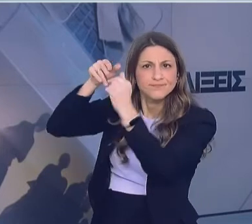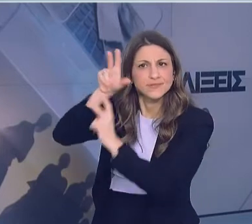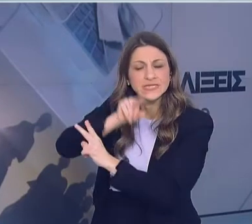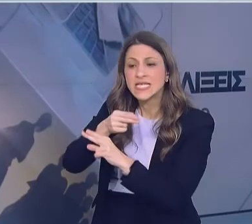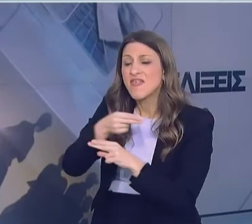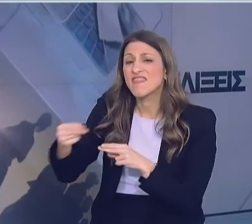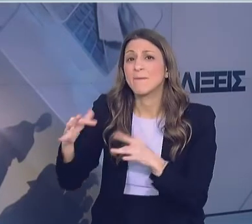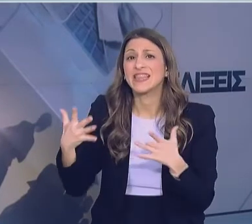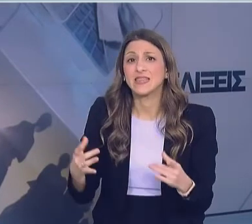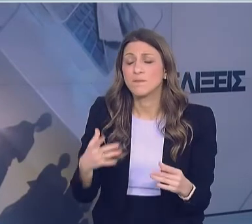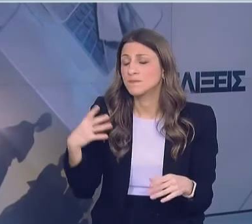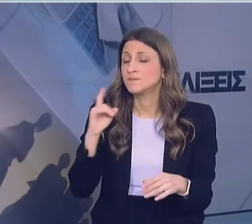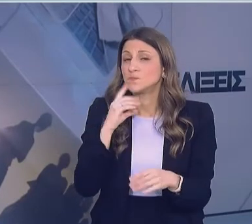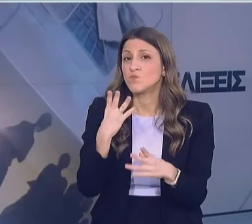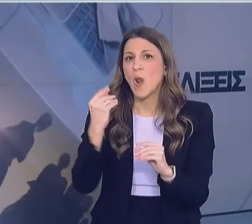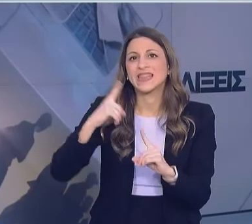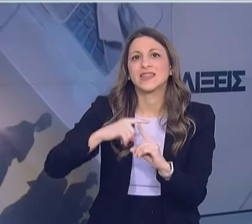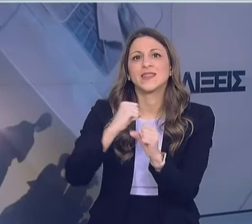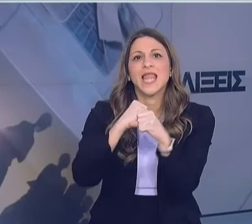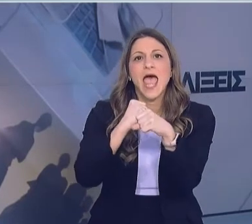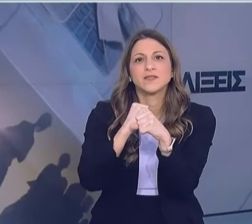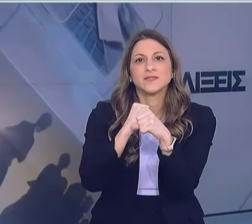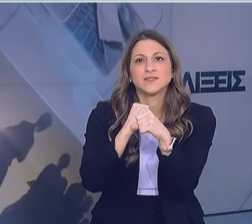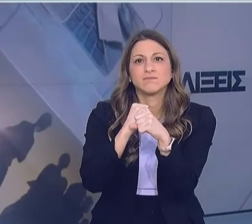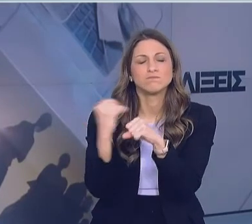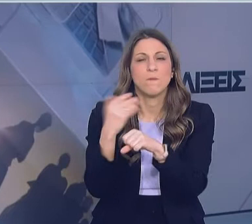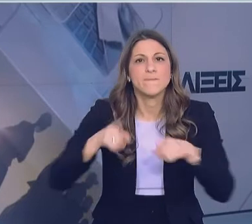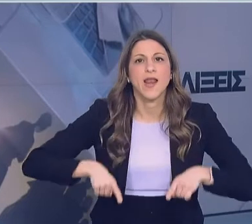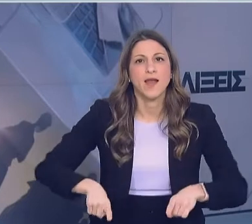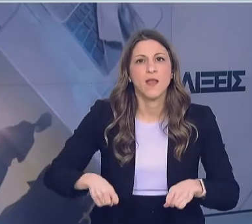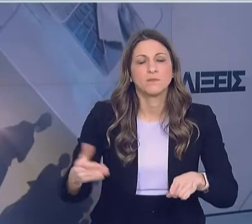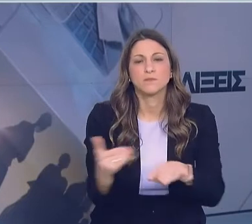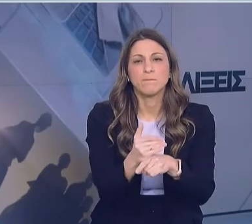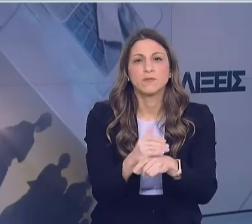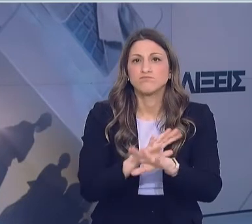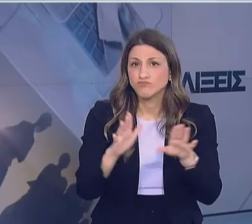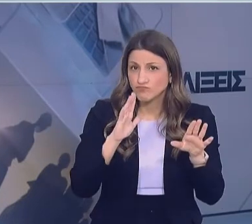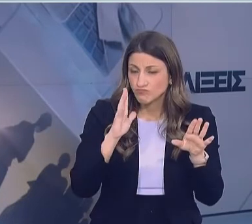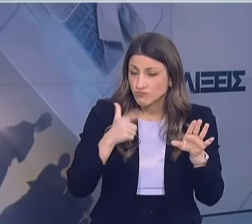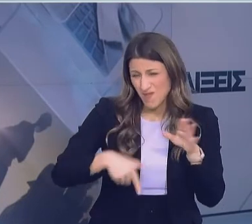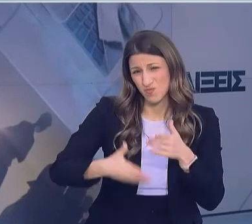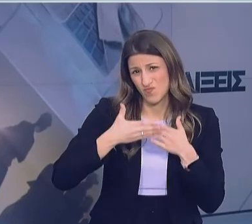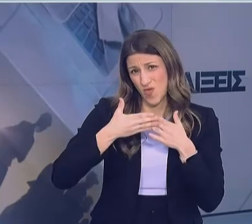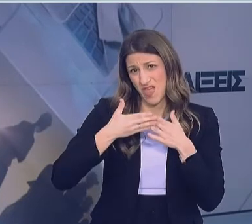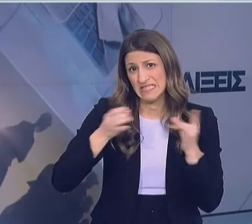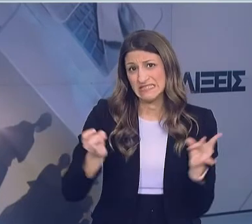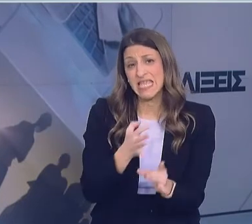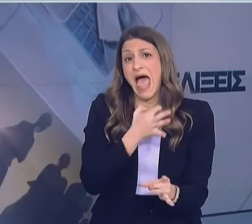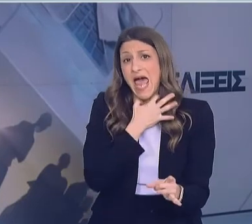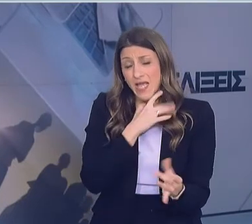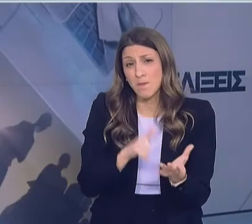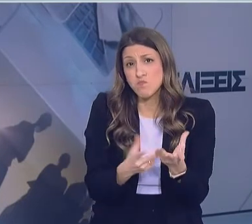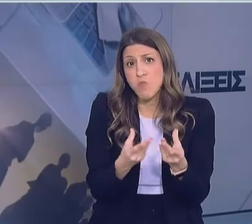μαζικού εργαστηριακού ελέγχου όταν αυτός κριθεί απαραίτητος και θα μας βοηθήσει αυτός στις επόμενες φάσεις πανδημίας, αλλά